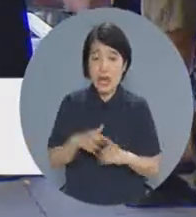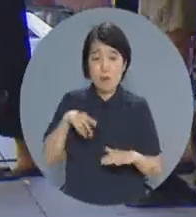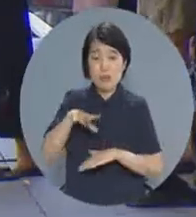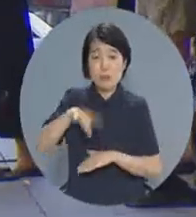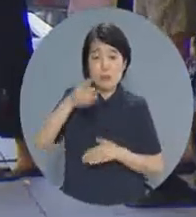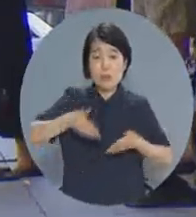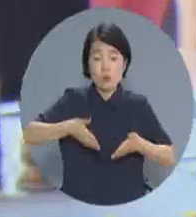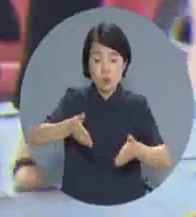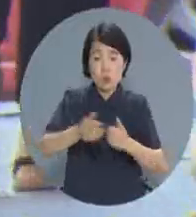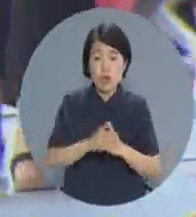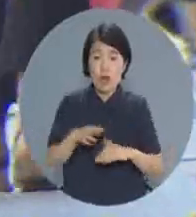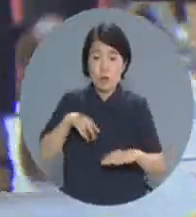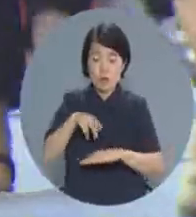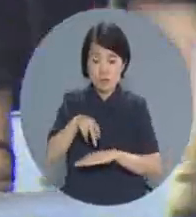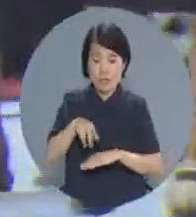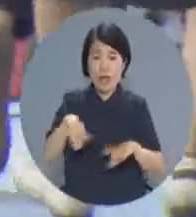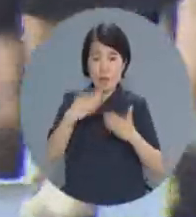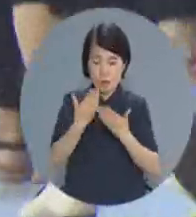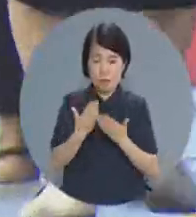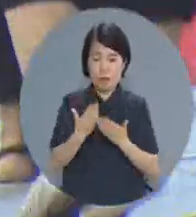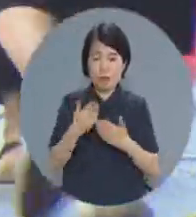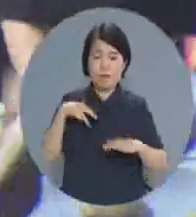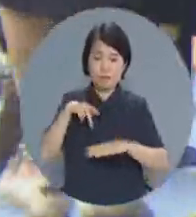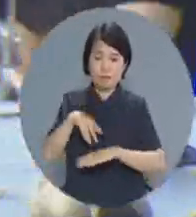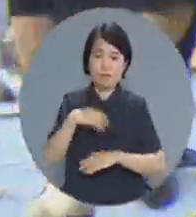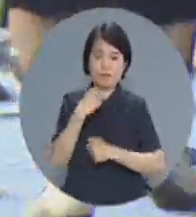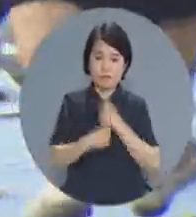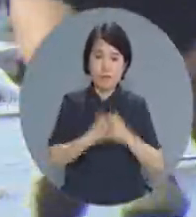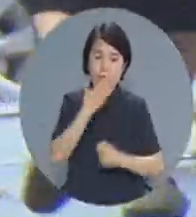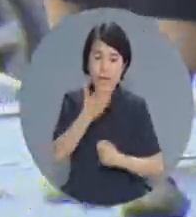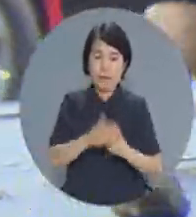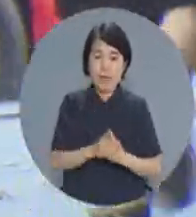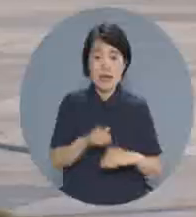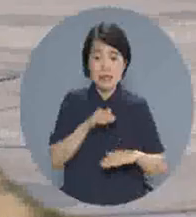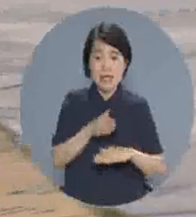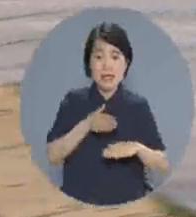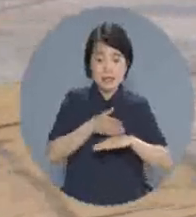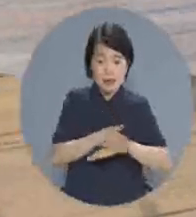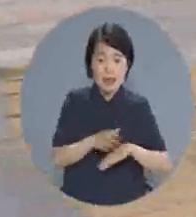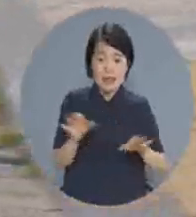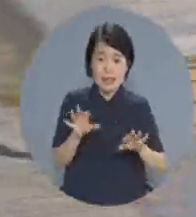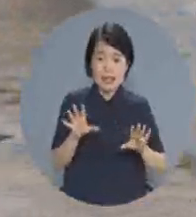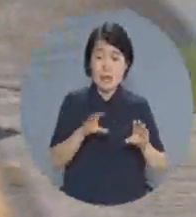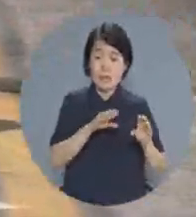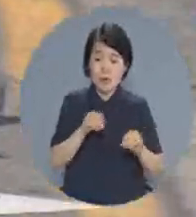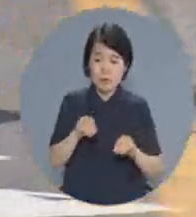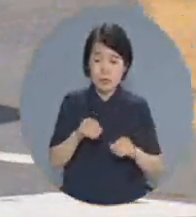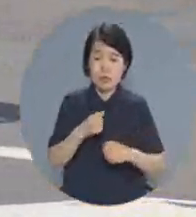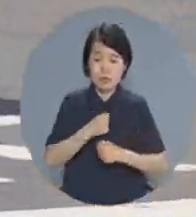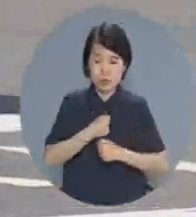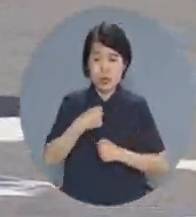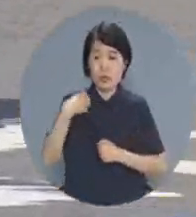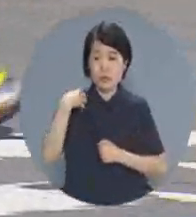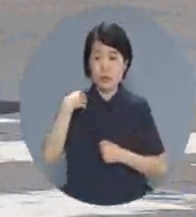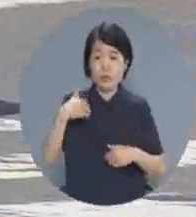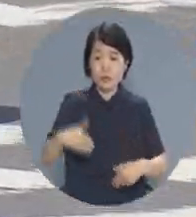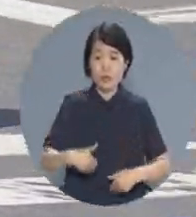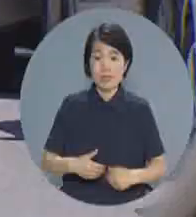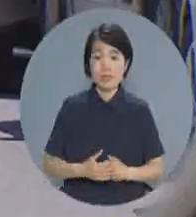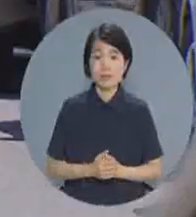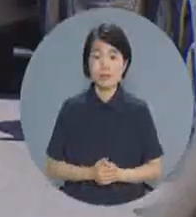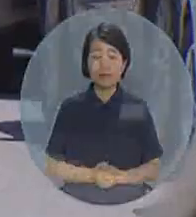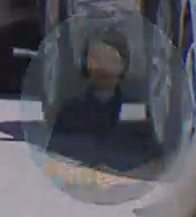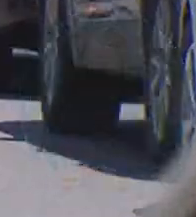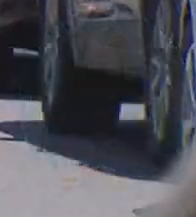도로는 보행자가 도로의 모든 부분을 걸을 수 있고 차량은 서행, 일시 정지 등 주의 의무가 있습니다.